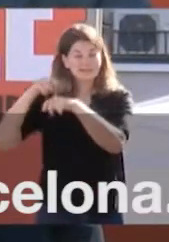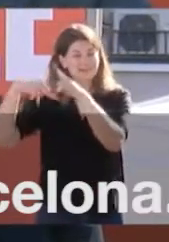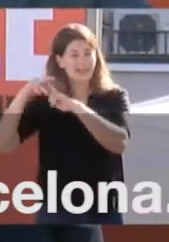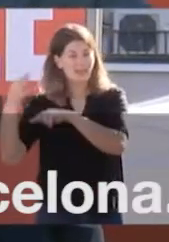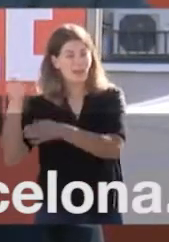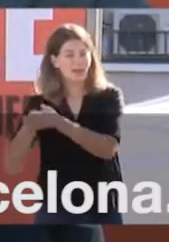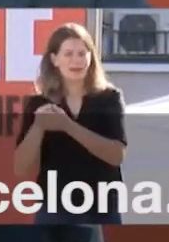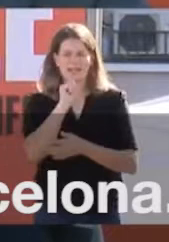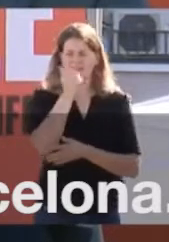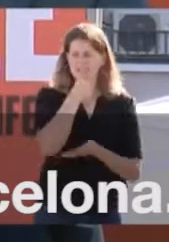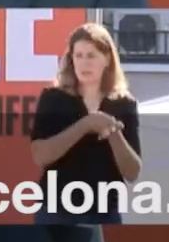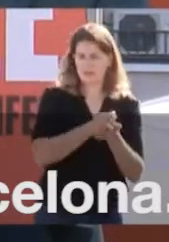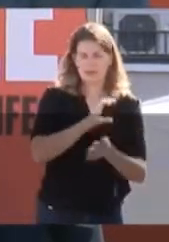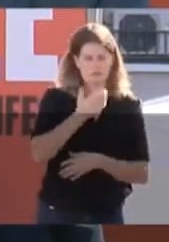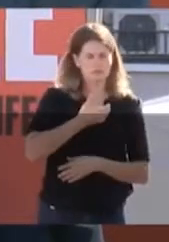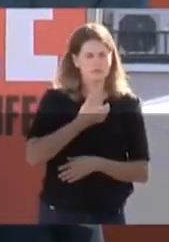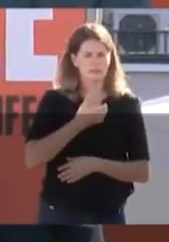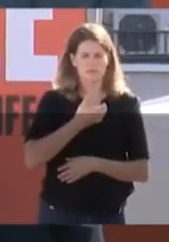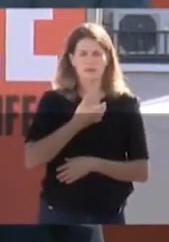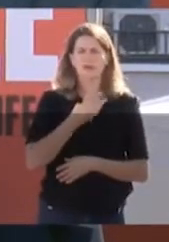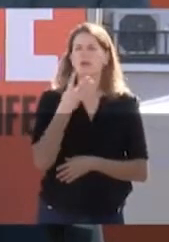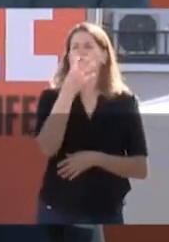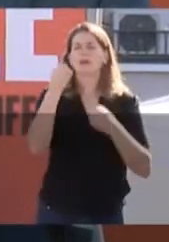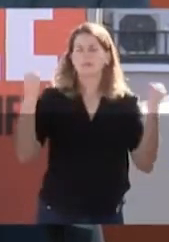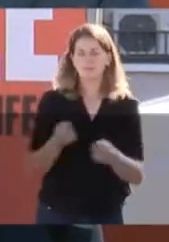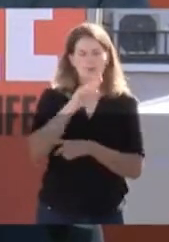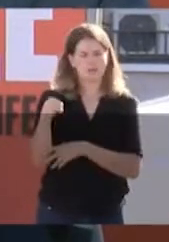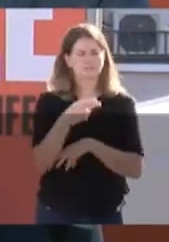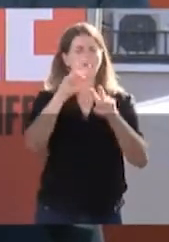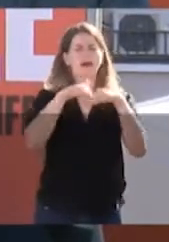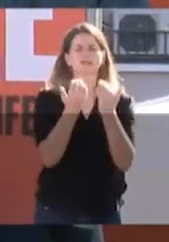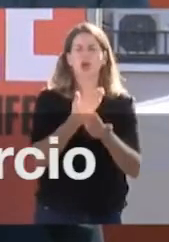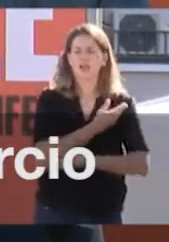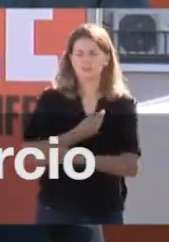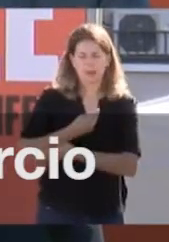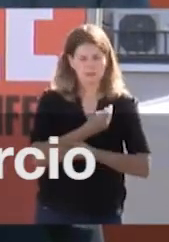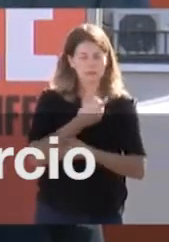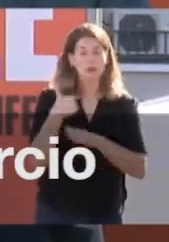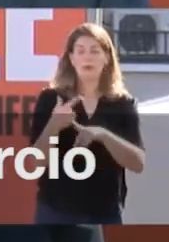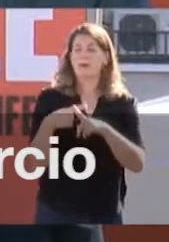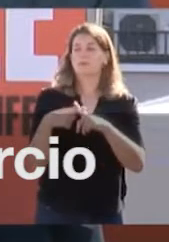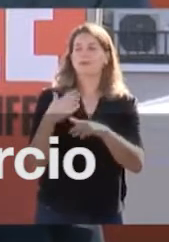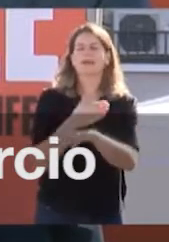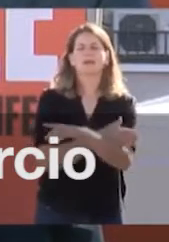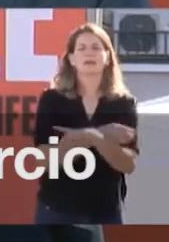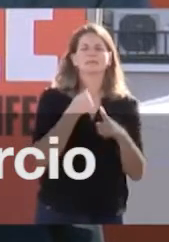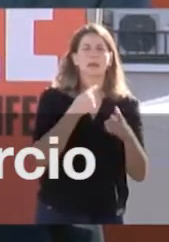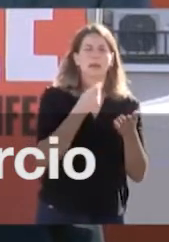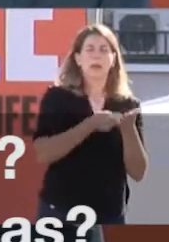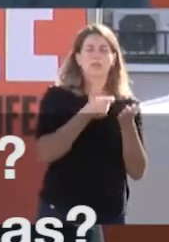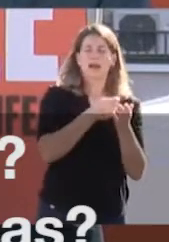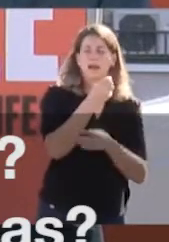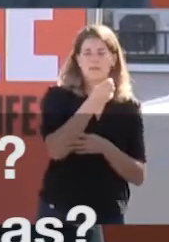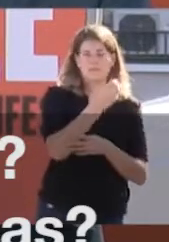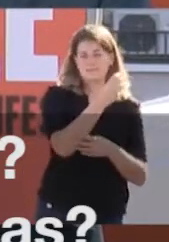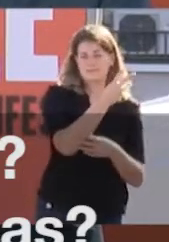mateix les està pagant l'Ajuntament de Barcelona. 40 milions d'euros amb escoles bressol perquè abans pagaven un terç i ara en paguen zero. Què